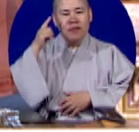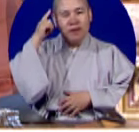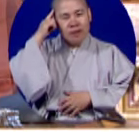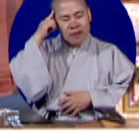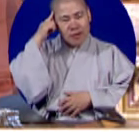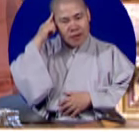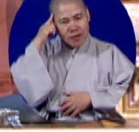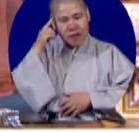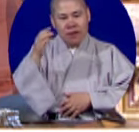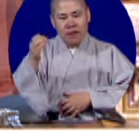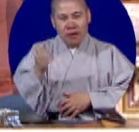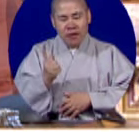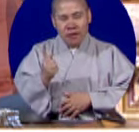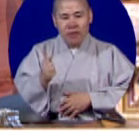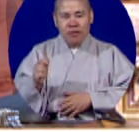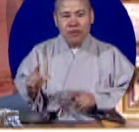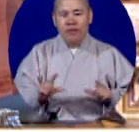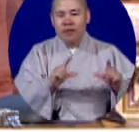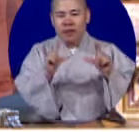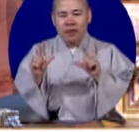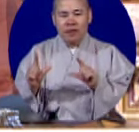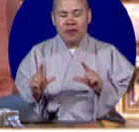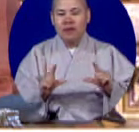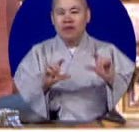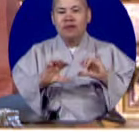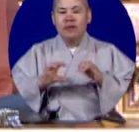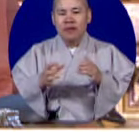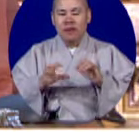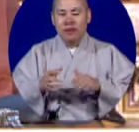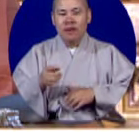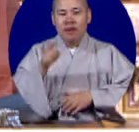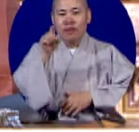의식이 지배하는 세계고 저 세상은